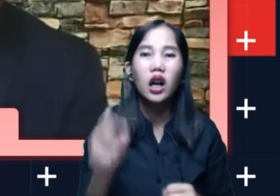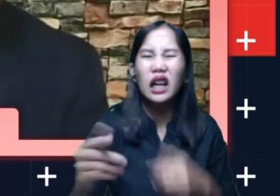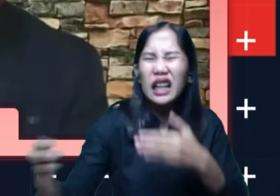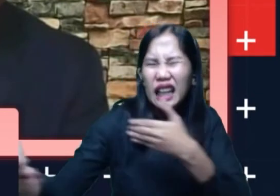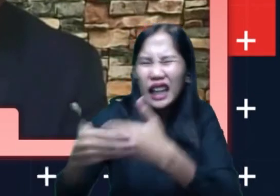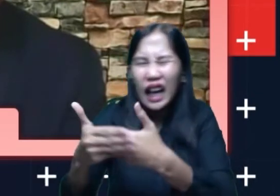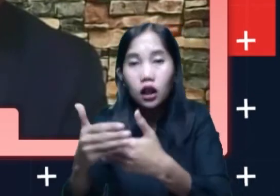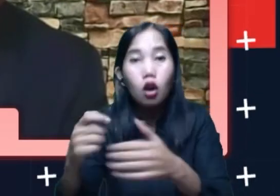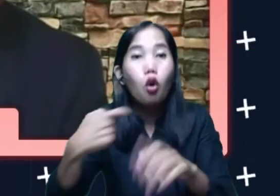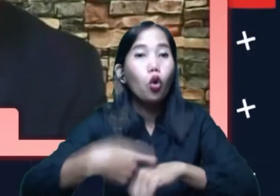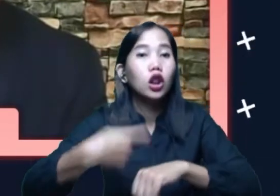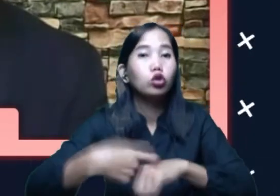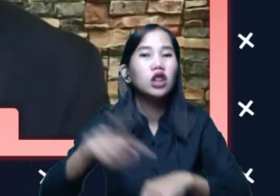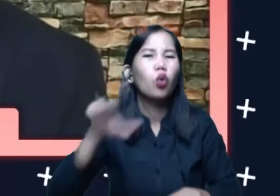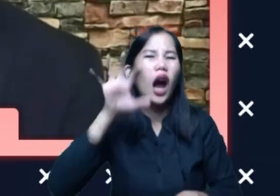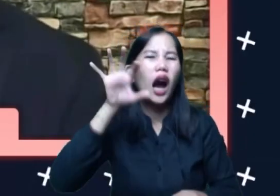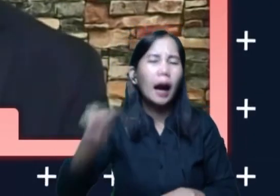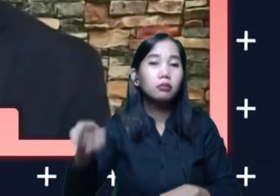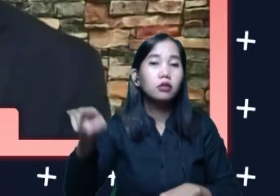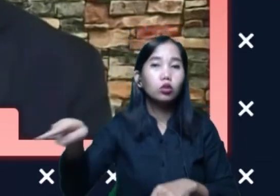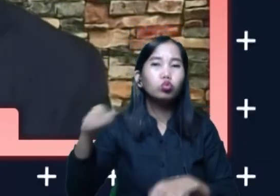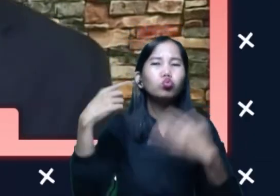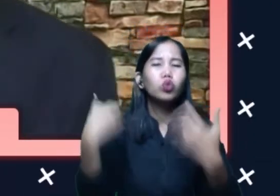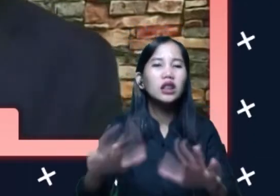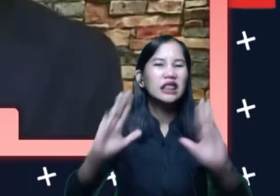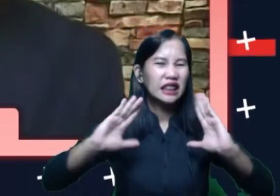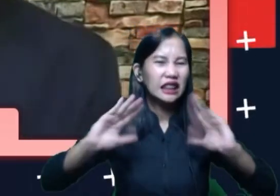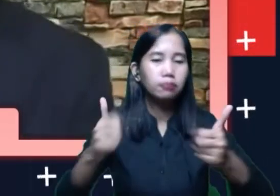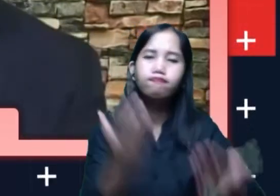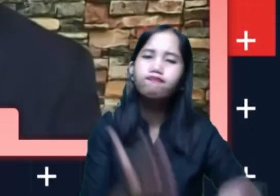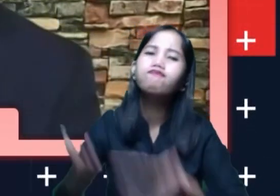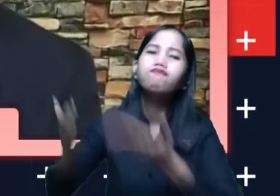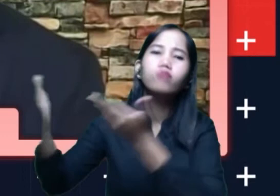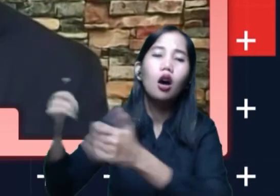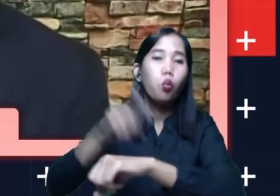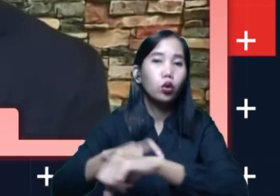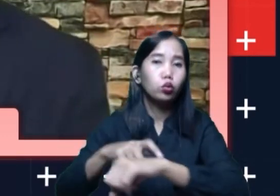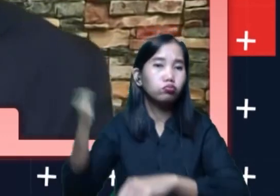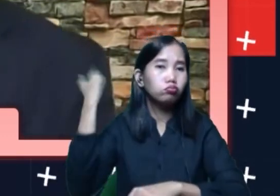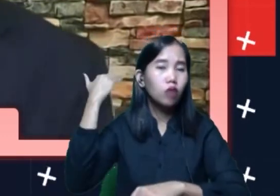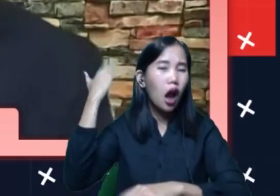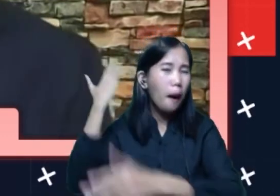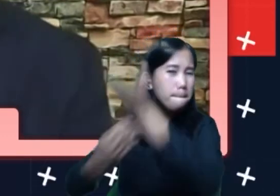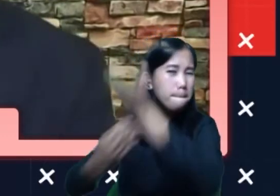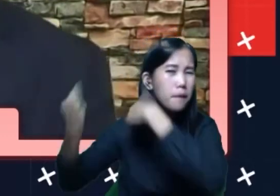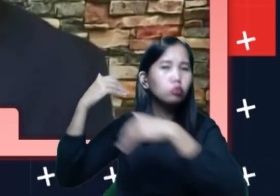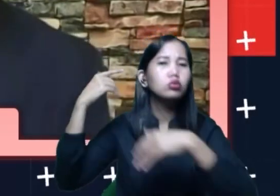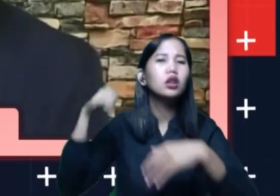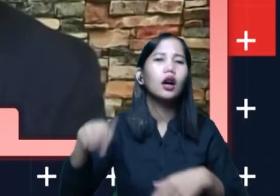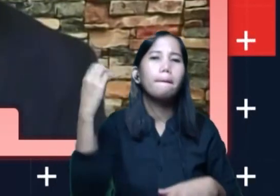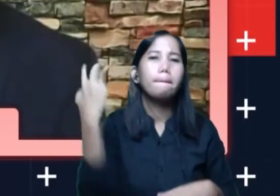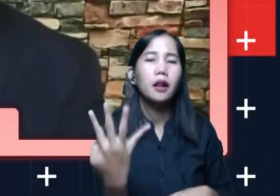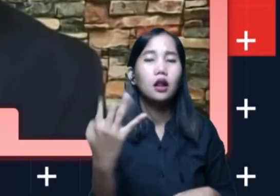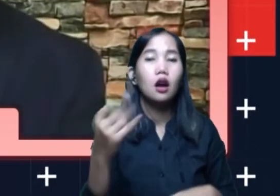dengan aku, jangan mereka mendapati kamu. Jadi dia berbicara tentang orang Makedonia, itu adalah Filipi dan